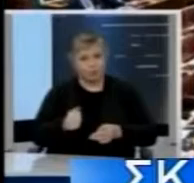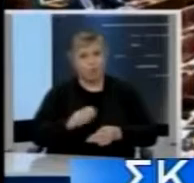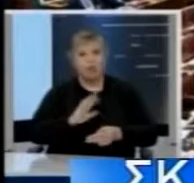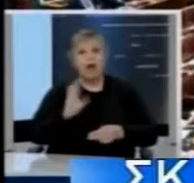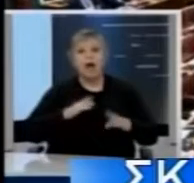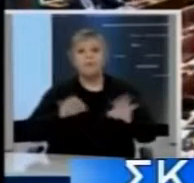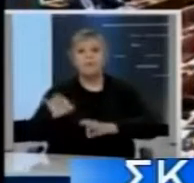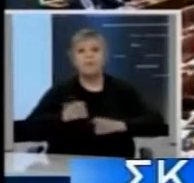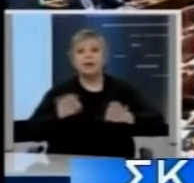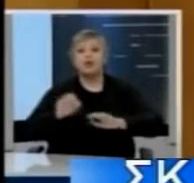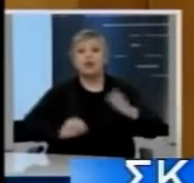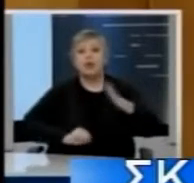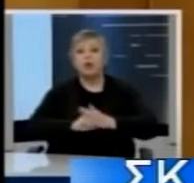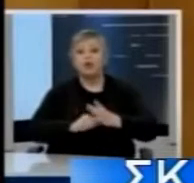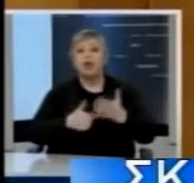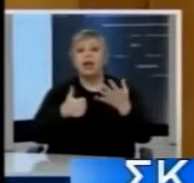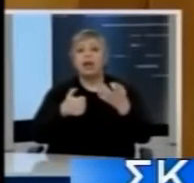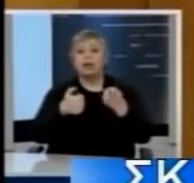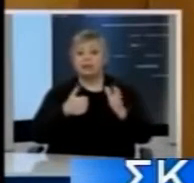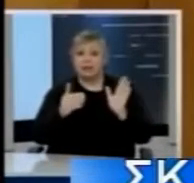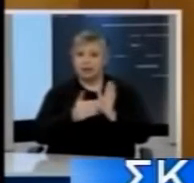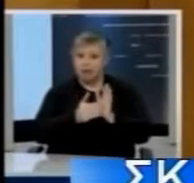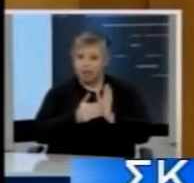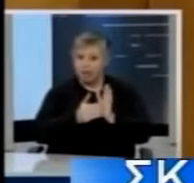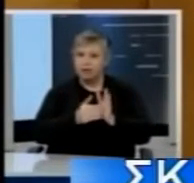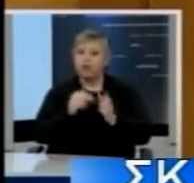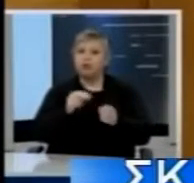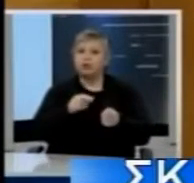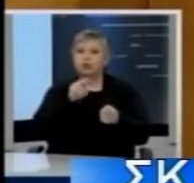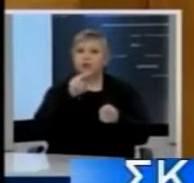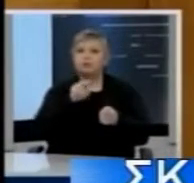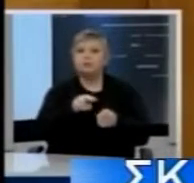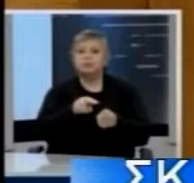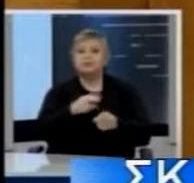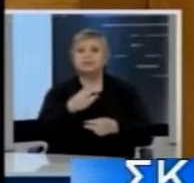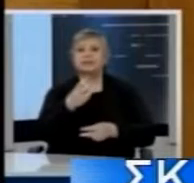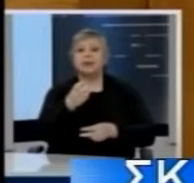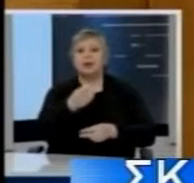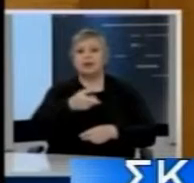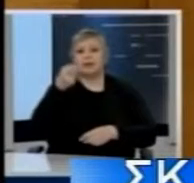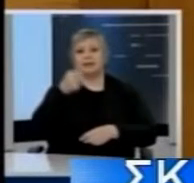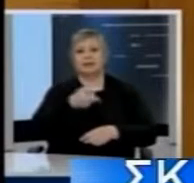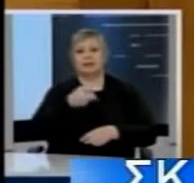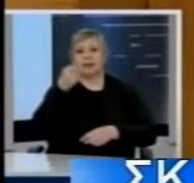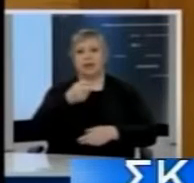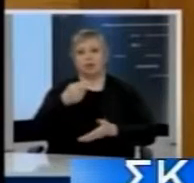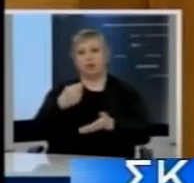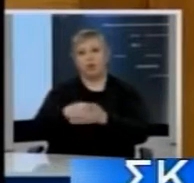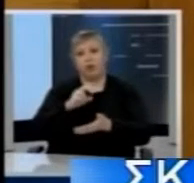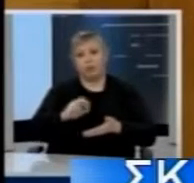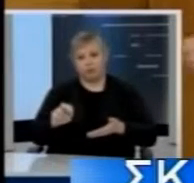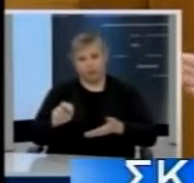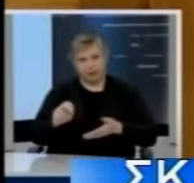μέχρι 60.000 ευρώ, η μείωση θα είναι στο 30%.